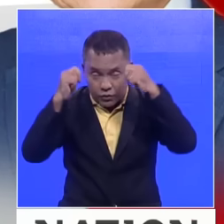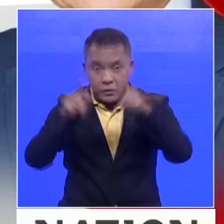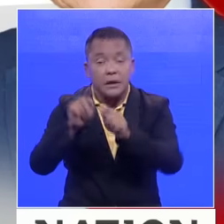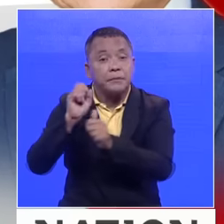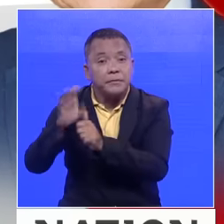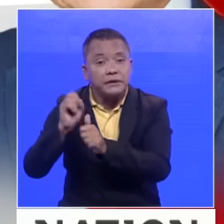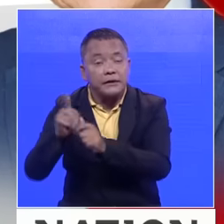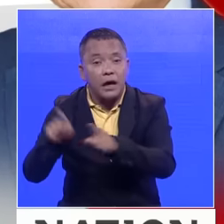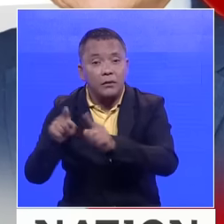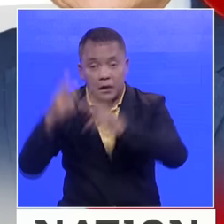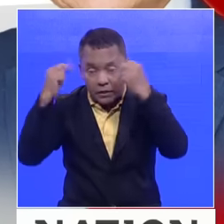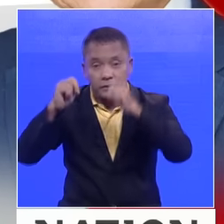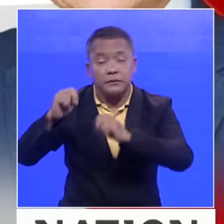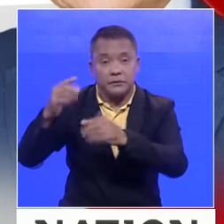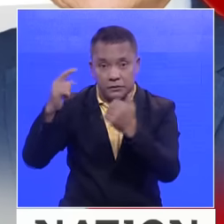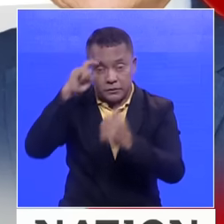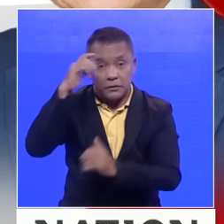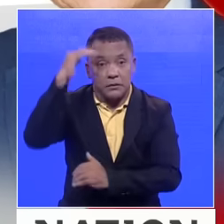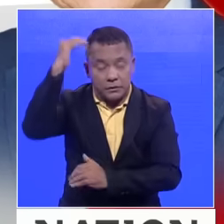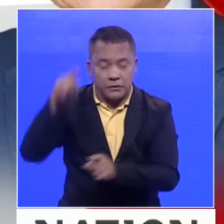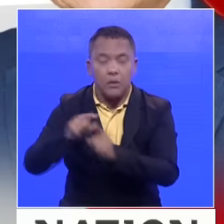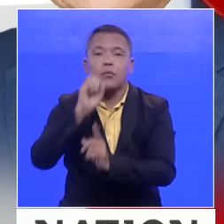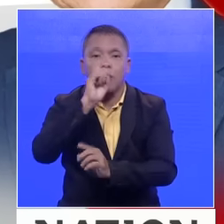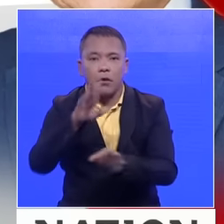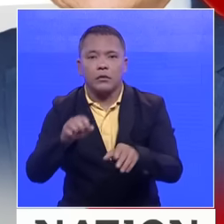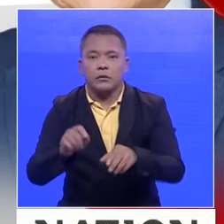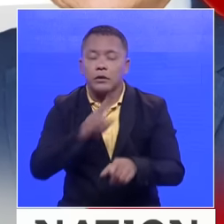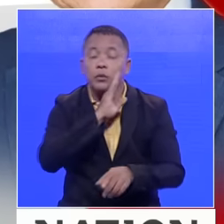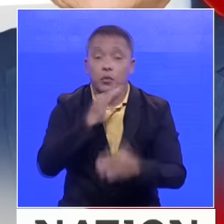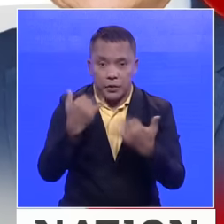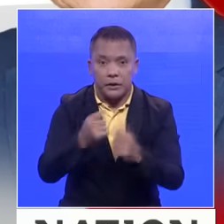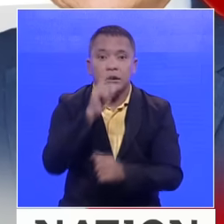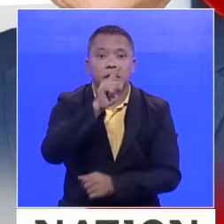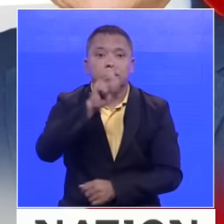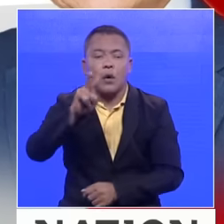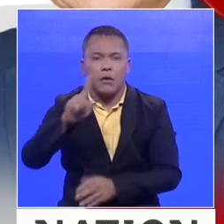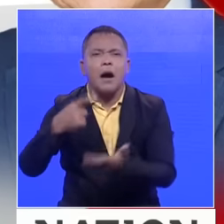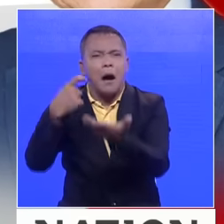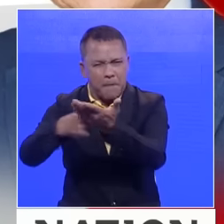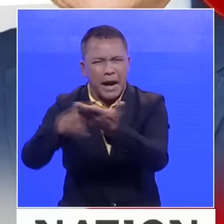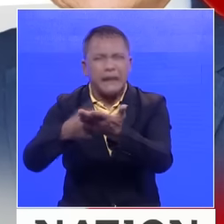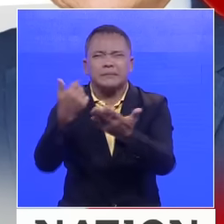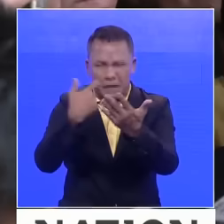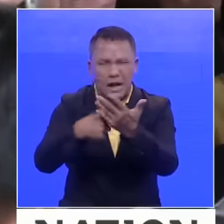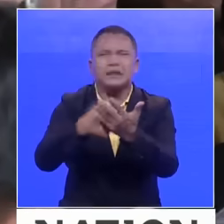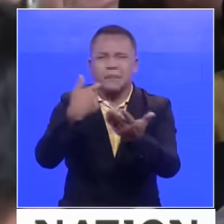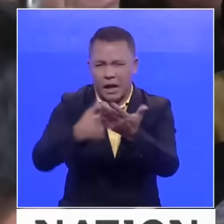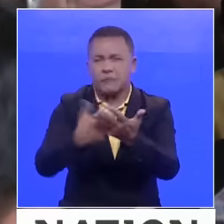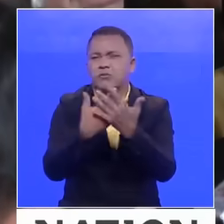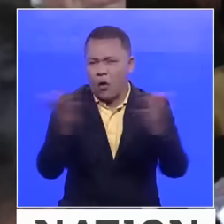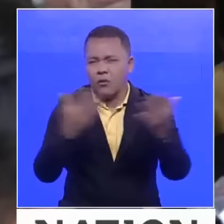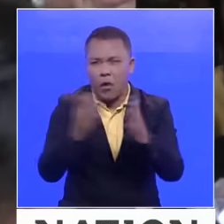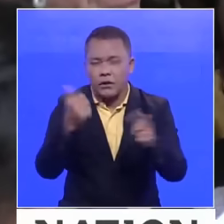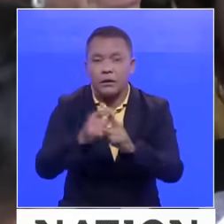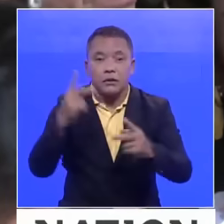ของนายกรัฐมนตรีในตอนนี้อย่างอาจารย์วินุเคืรยังบอกเลยคือตอนนี้ 112ใครเขาก็ได้ประกันไปหมดแล้วมันก็จะไม่แปลกหรอกถ้าอดีต